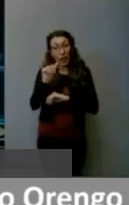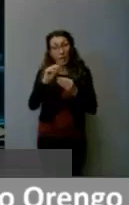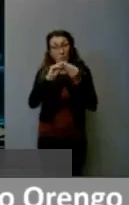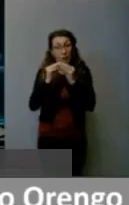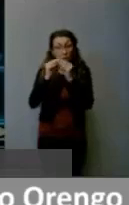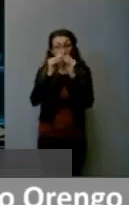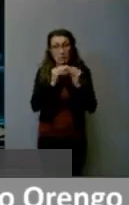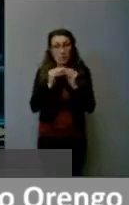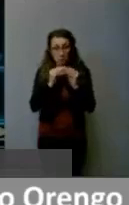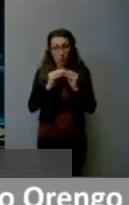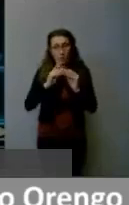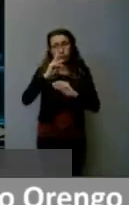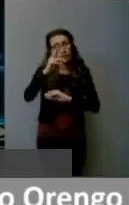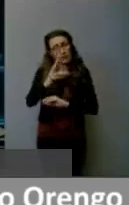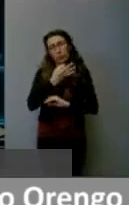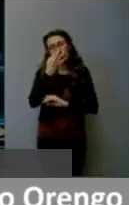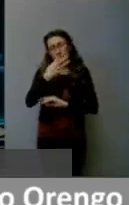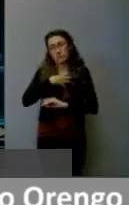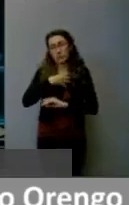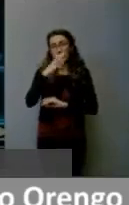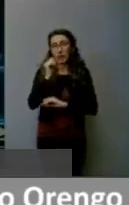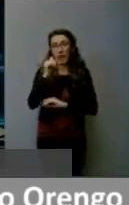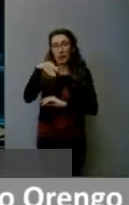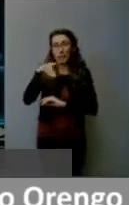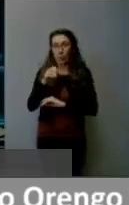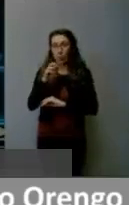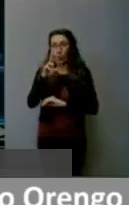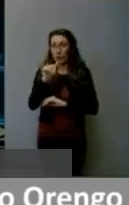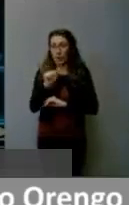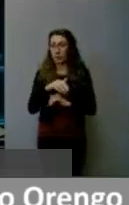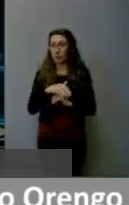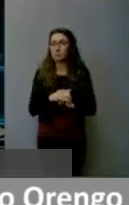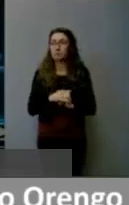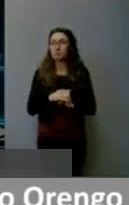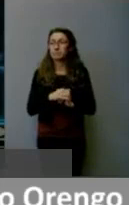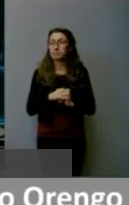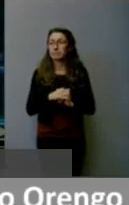Risponde sempre l'assessore Campora. Prego.